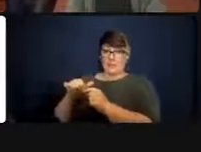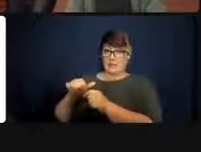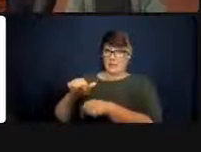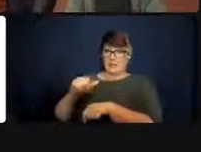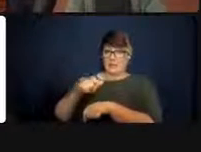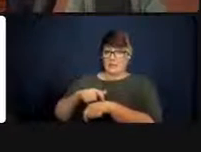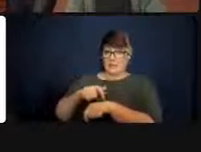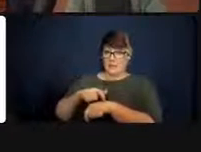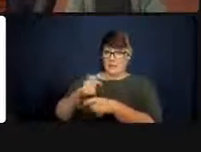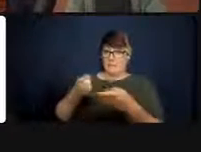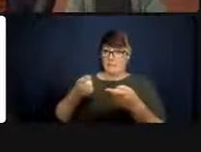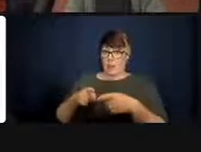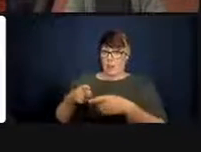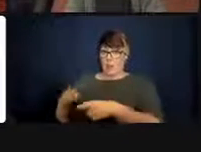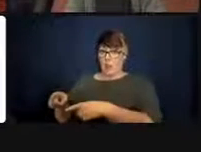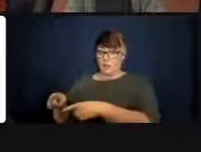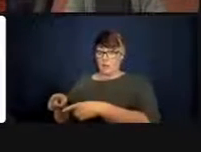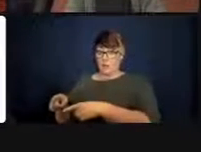الجدول الزمني؟